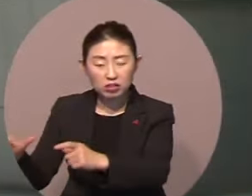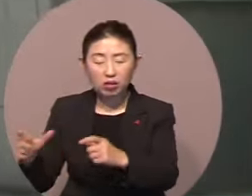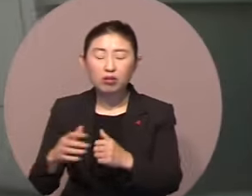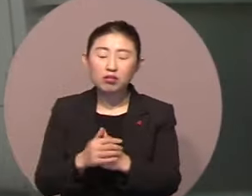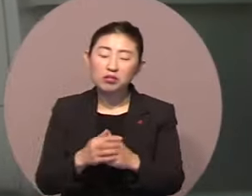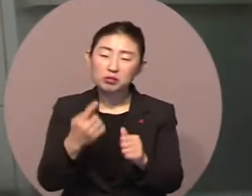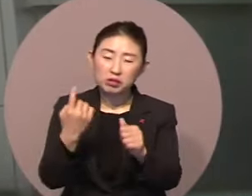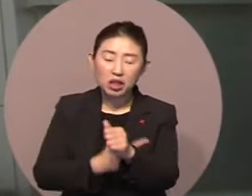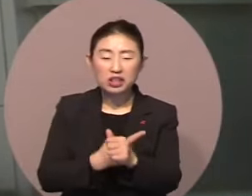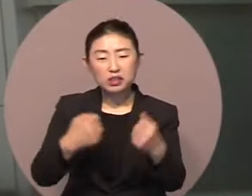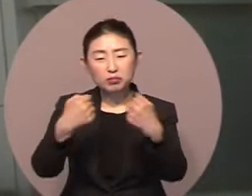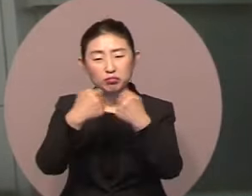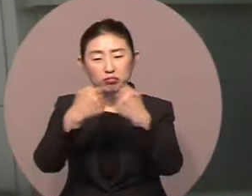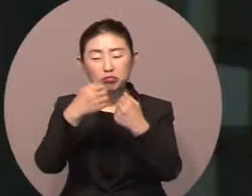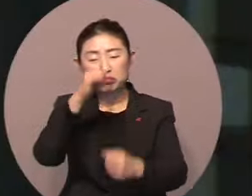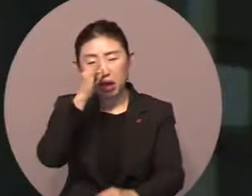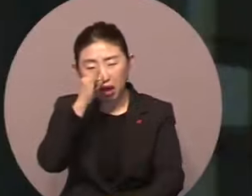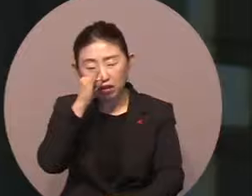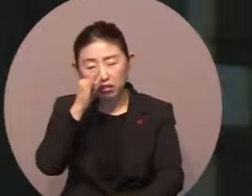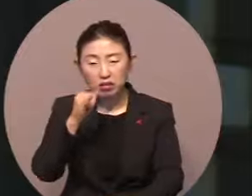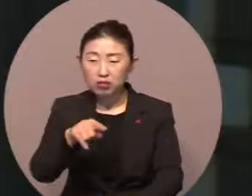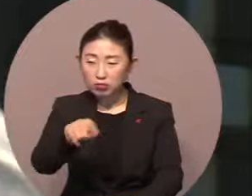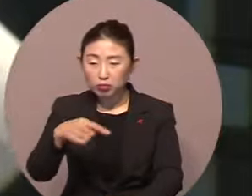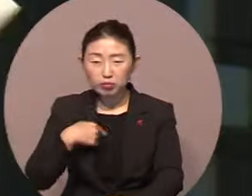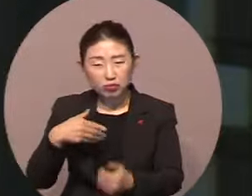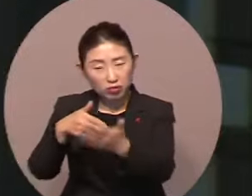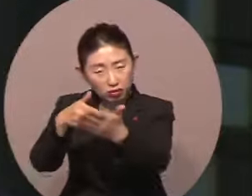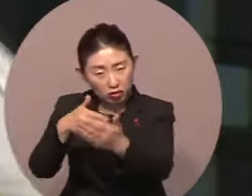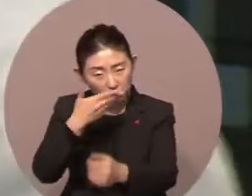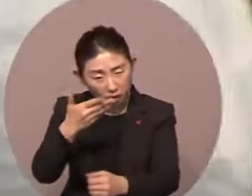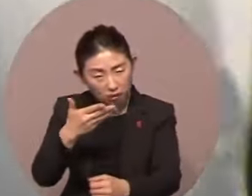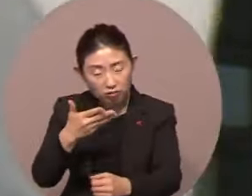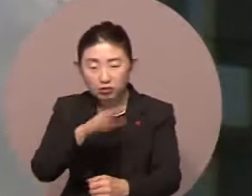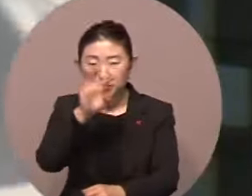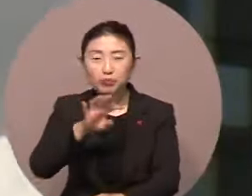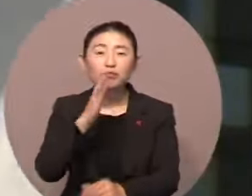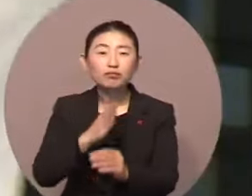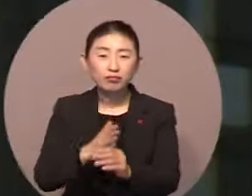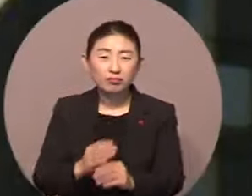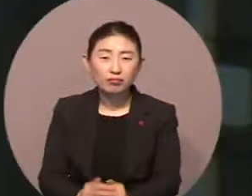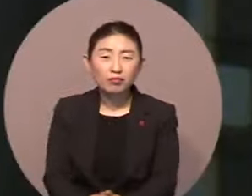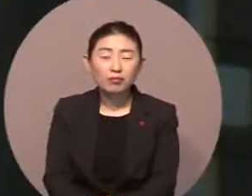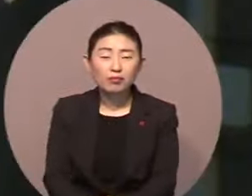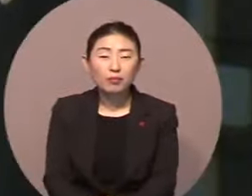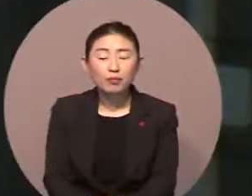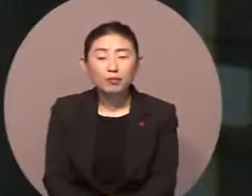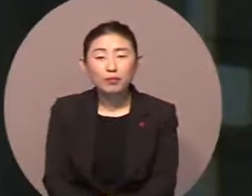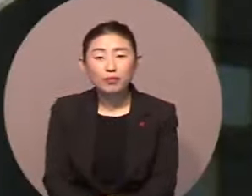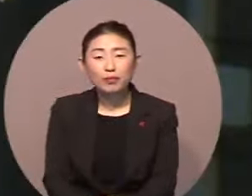충남의 요구가 받아들여질지는 여전히 미지수입니다. MBC 뉴스 김태욱입니다.